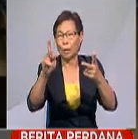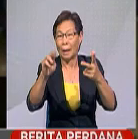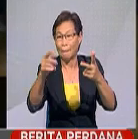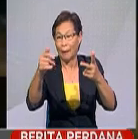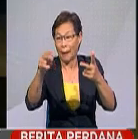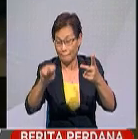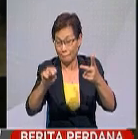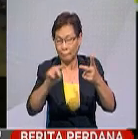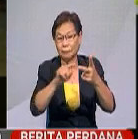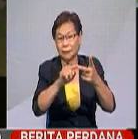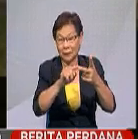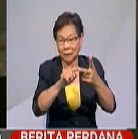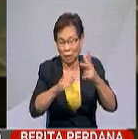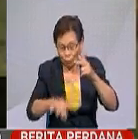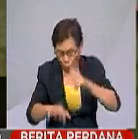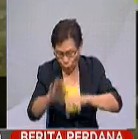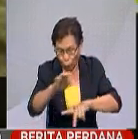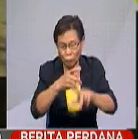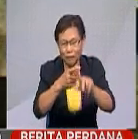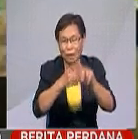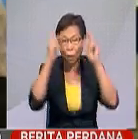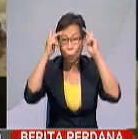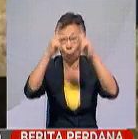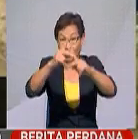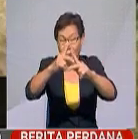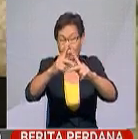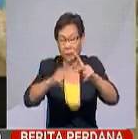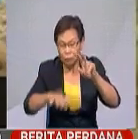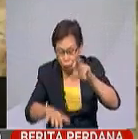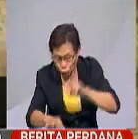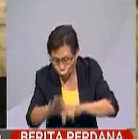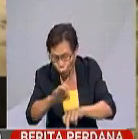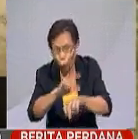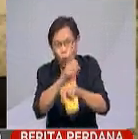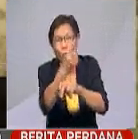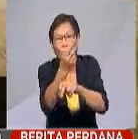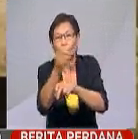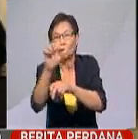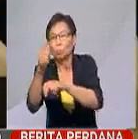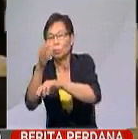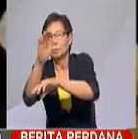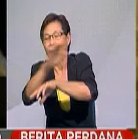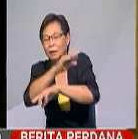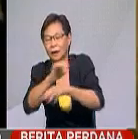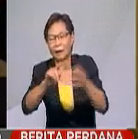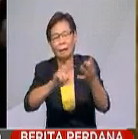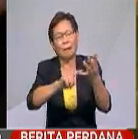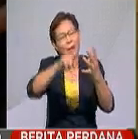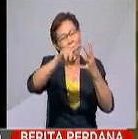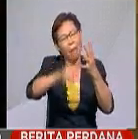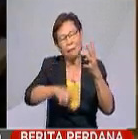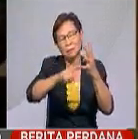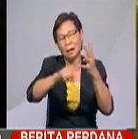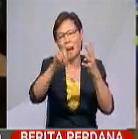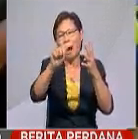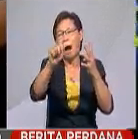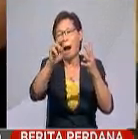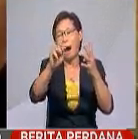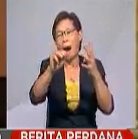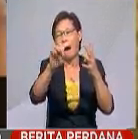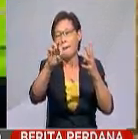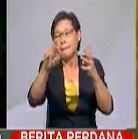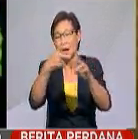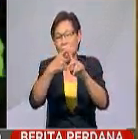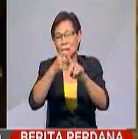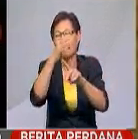Al-Rashid Muhammad Sabarudin dari Kuantan Pahang, ditemukan pada 12.10 tengah hari. Dan mayat terakhir, Muhammad Amir Izzuddin